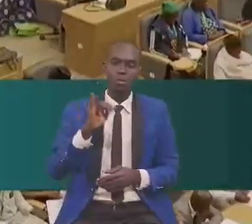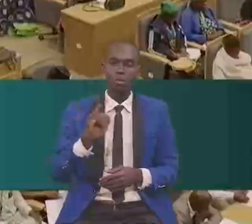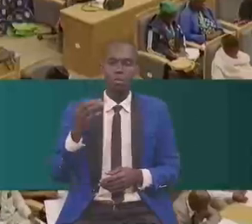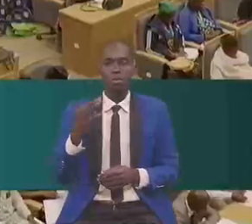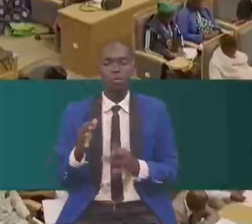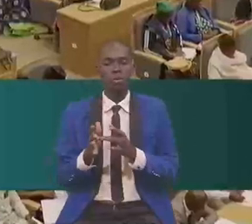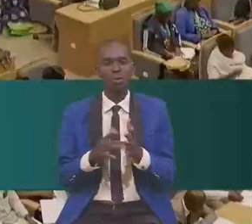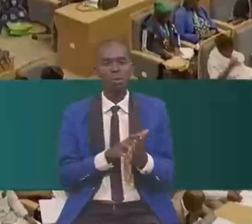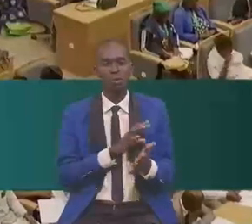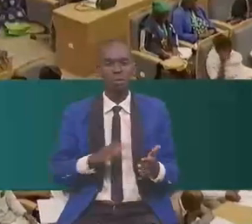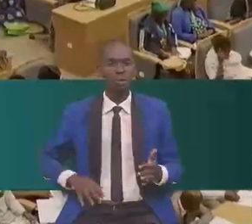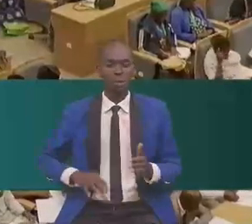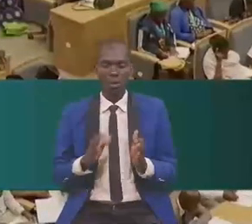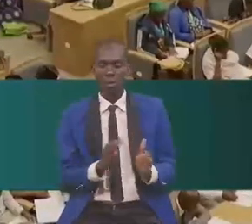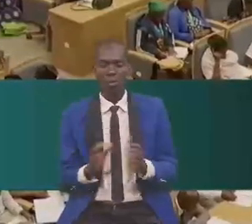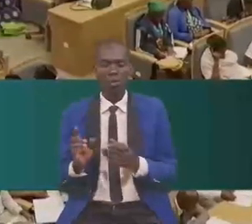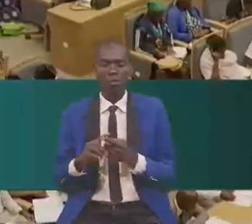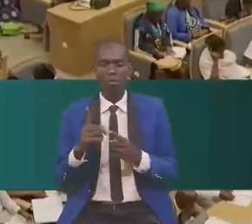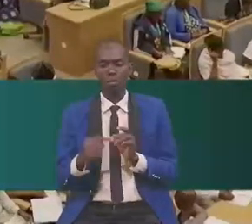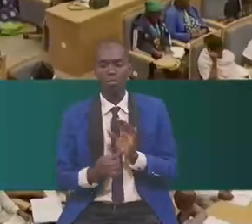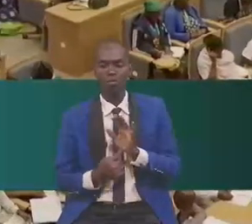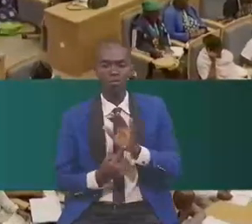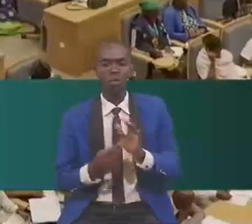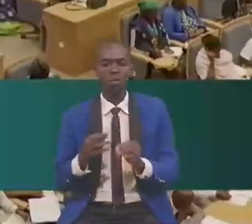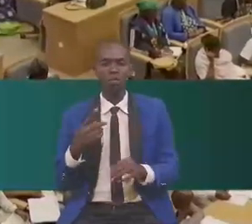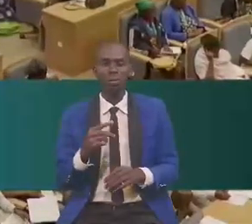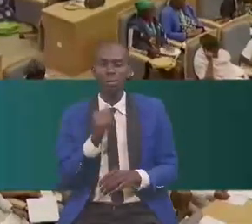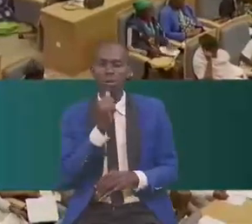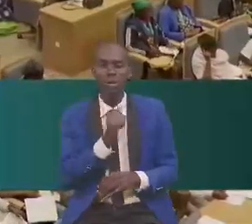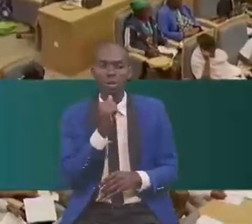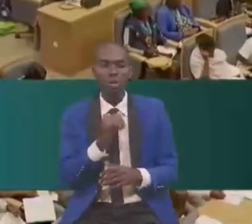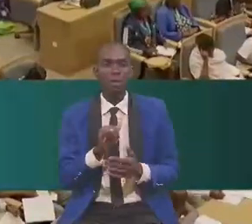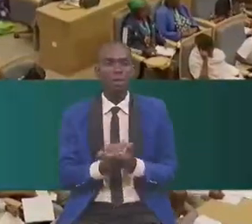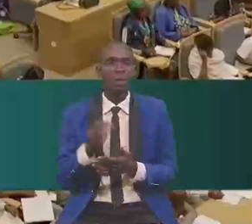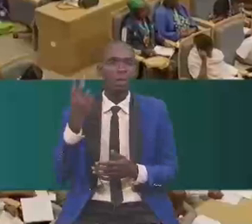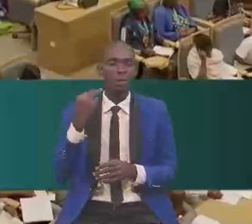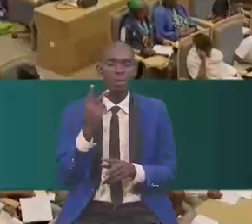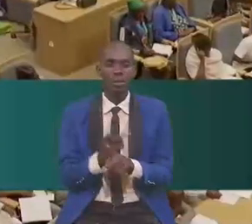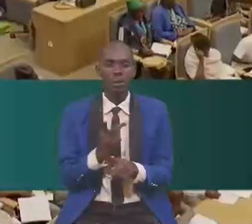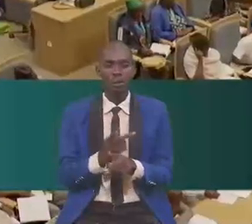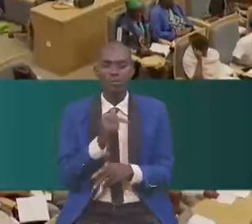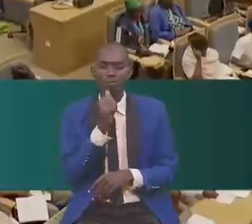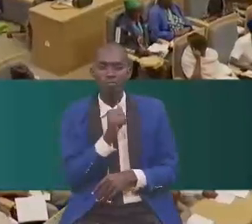révélation du mystère caché pendant des siècles.